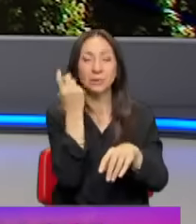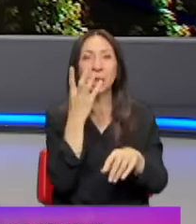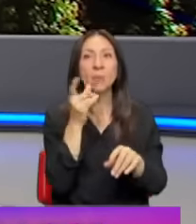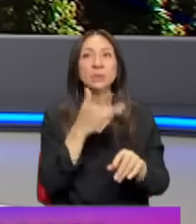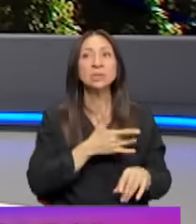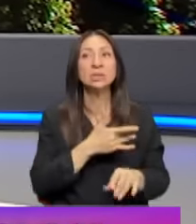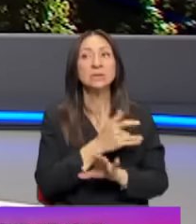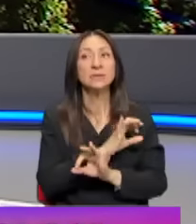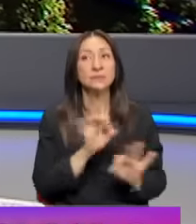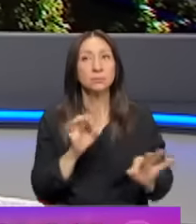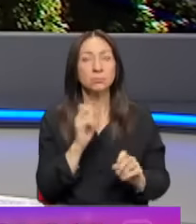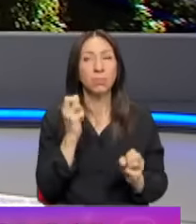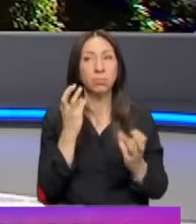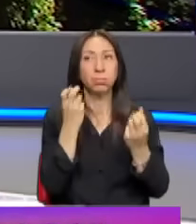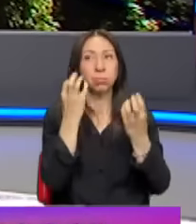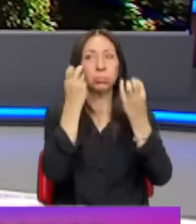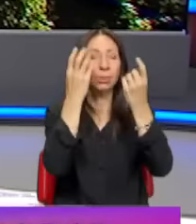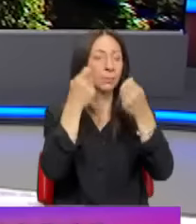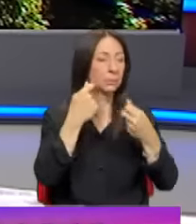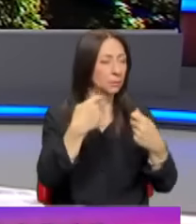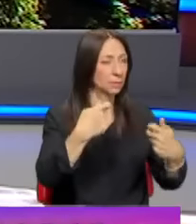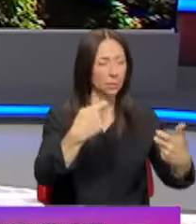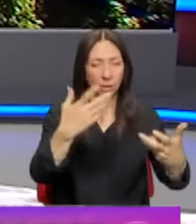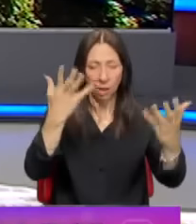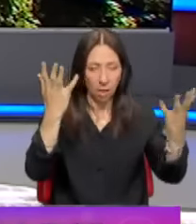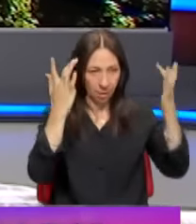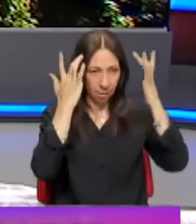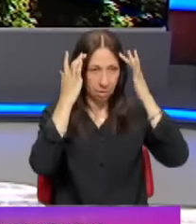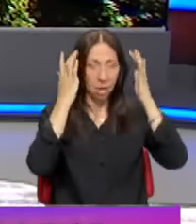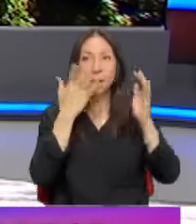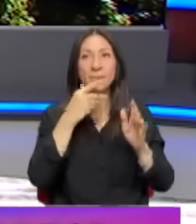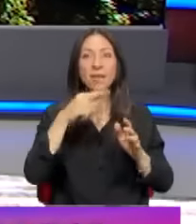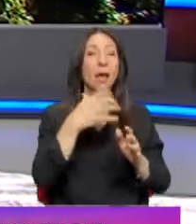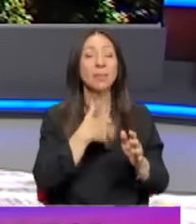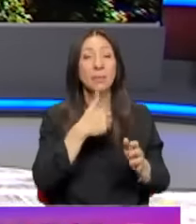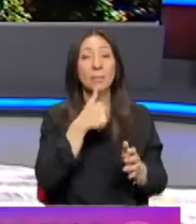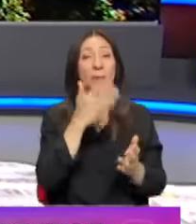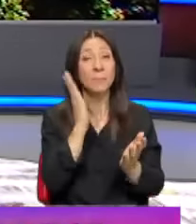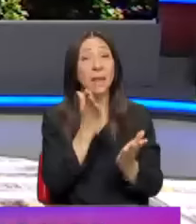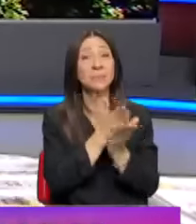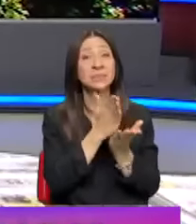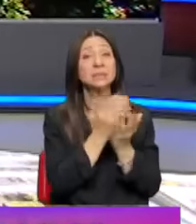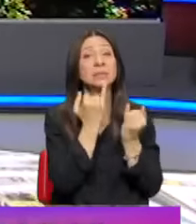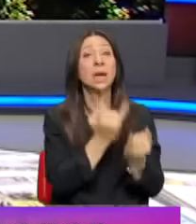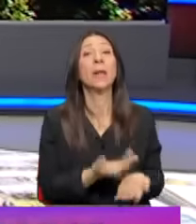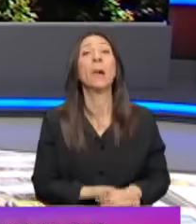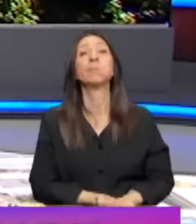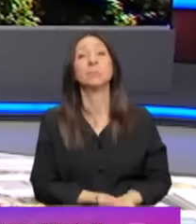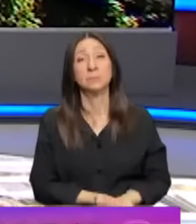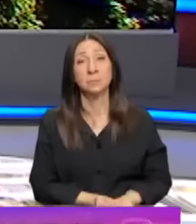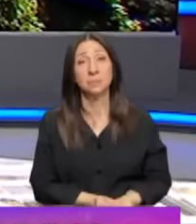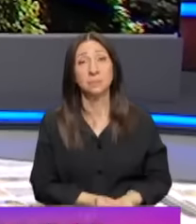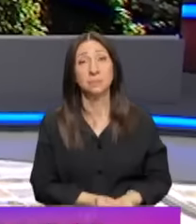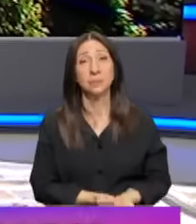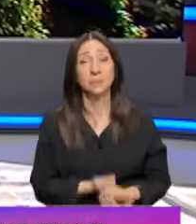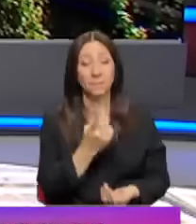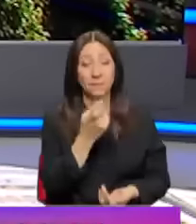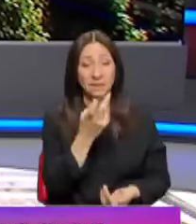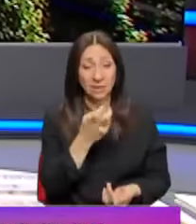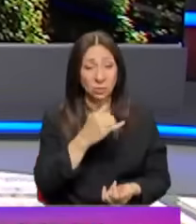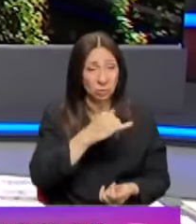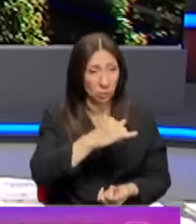insafsız çalışıyor üstelik o taksimetre. Dolayısıyla emekli annesinin babasının mezarını ziyaret etmek için 1-2